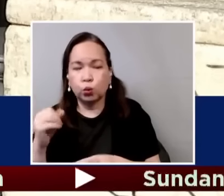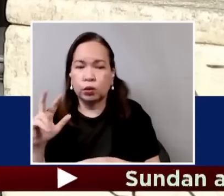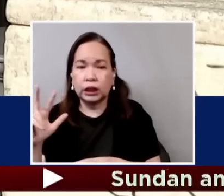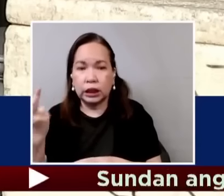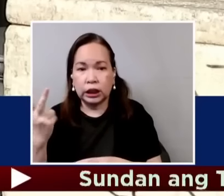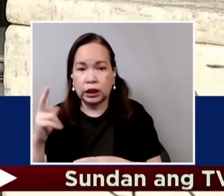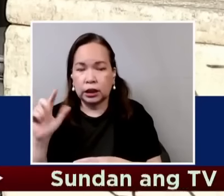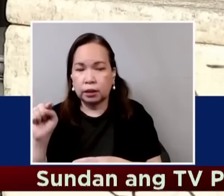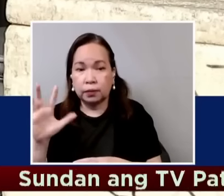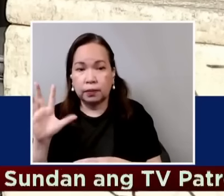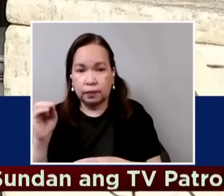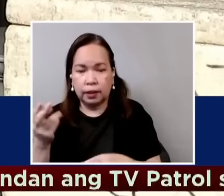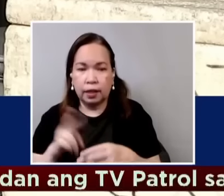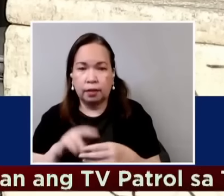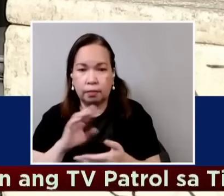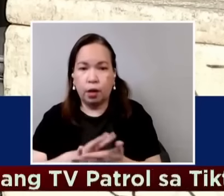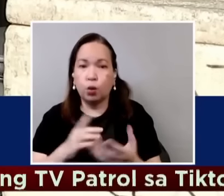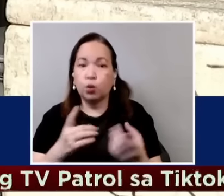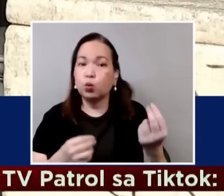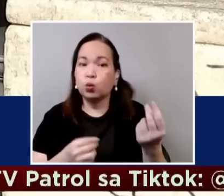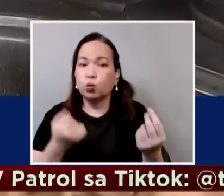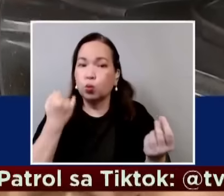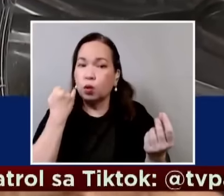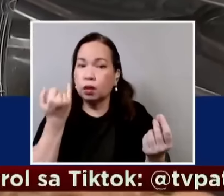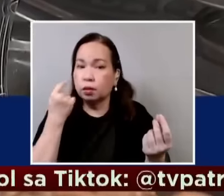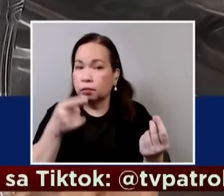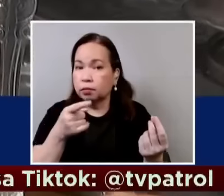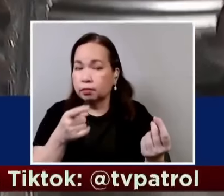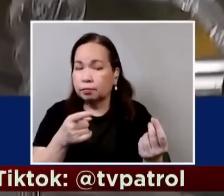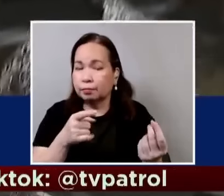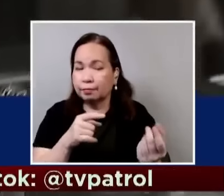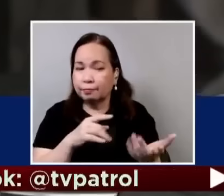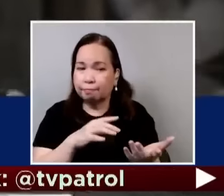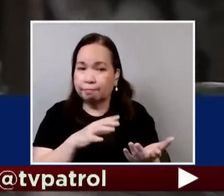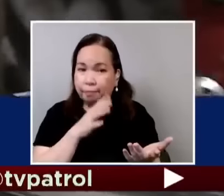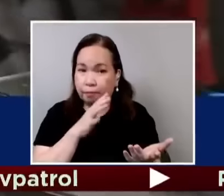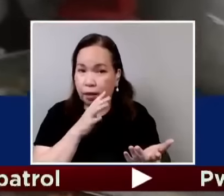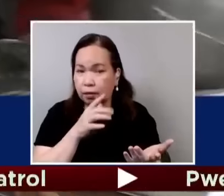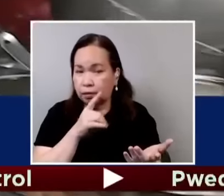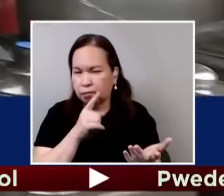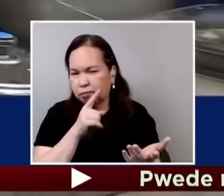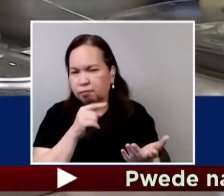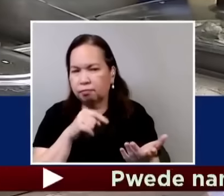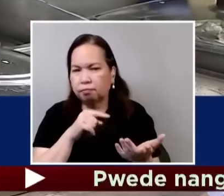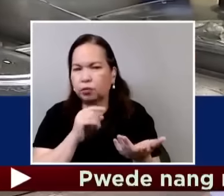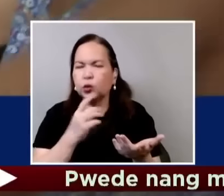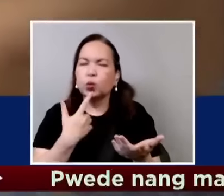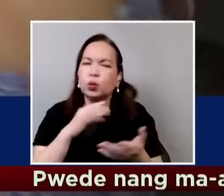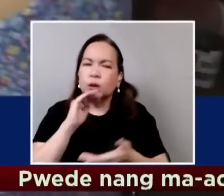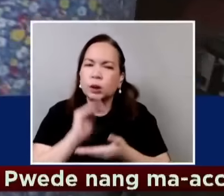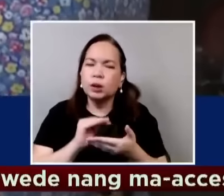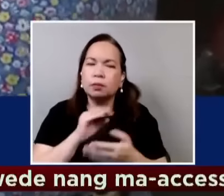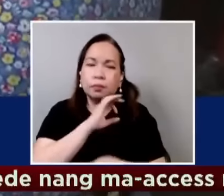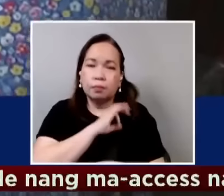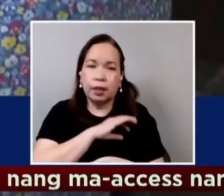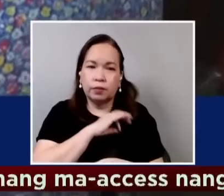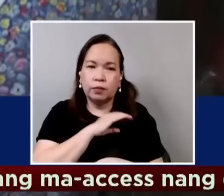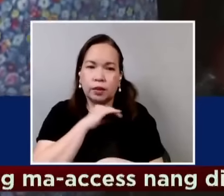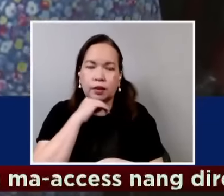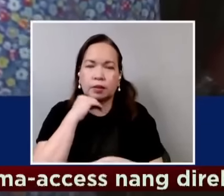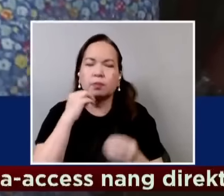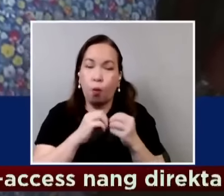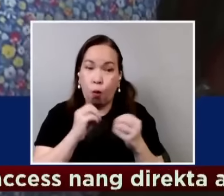Kaya nagbabalak na ng diskarte si Aling Virginia para hindi mawala ng kita sa kanyang karinderya sakaling malaki